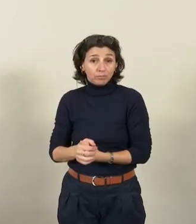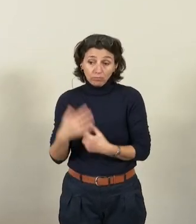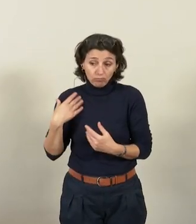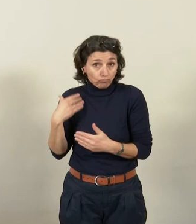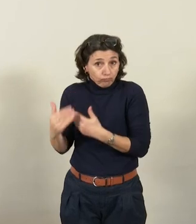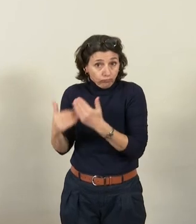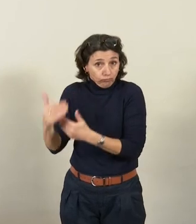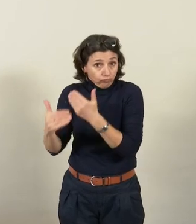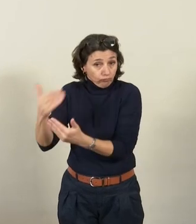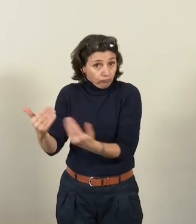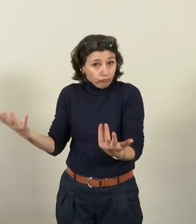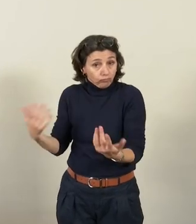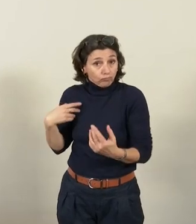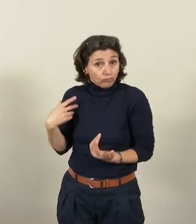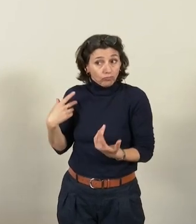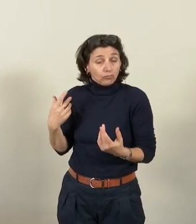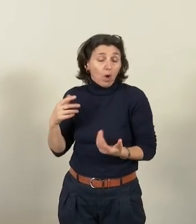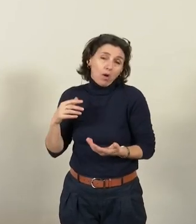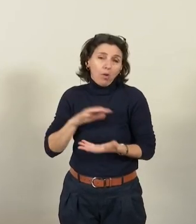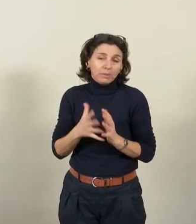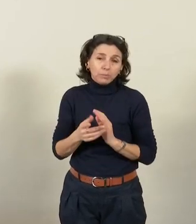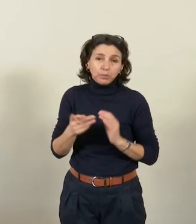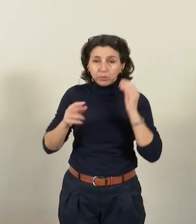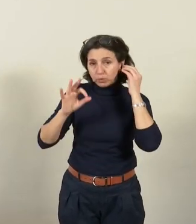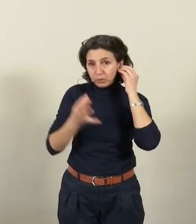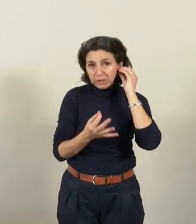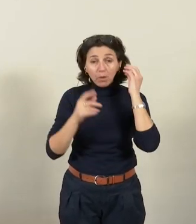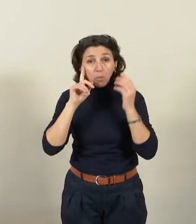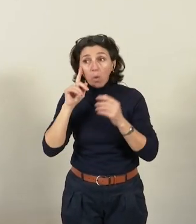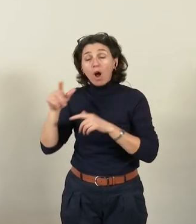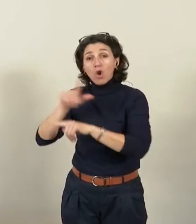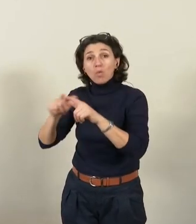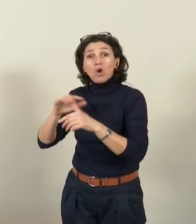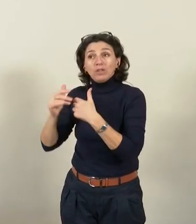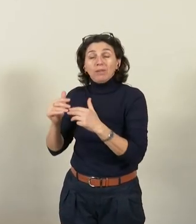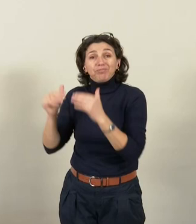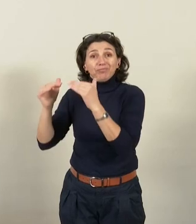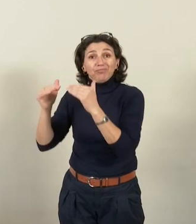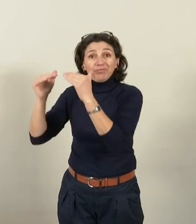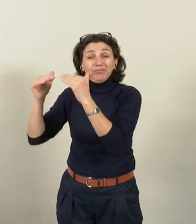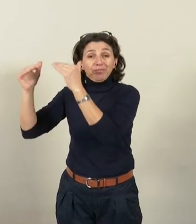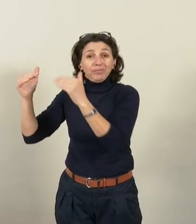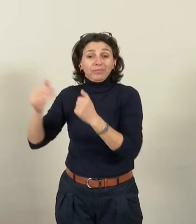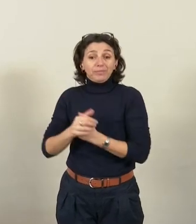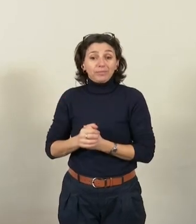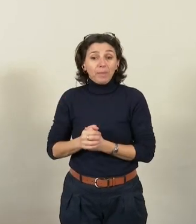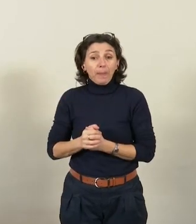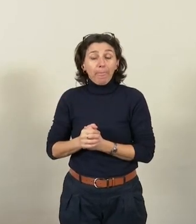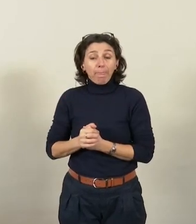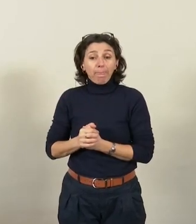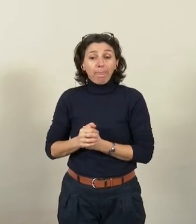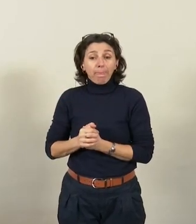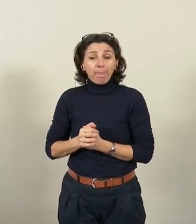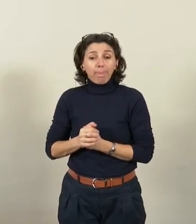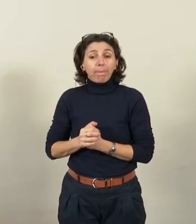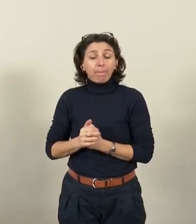euh vers cela qui est de plus en plus complexe puisque plus on a de logements sociaux plus gagner un point euh en fait et